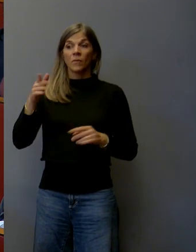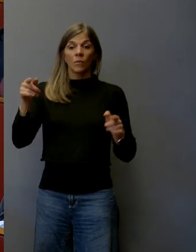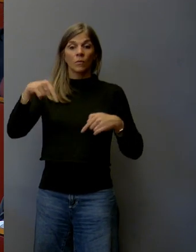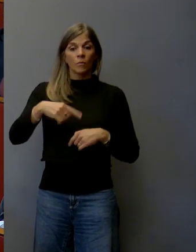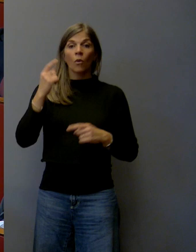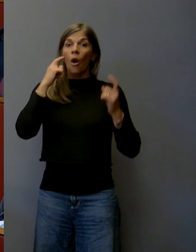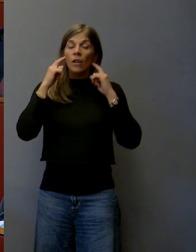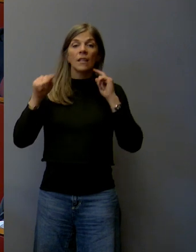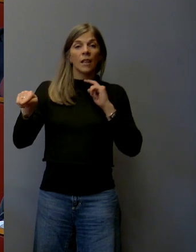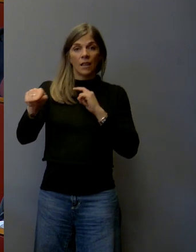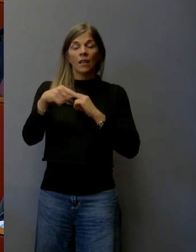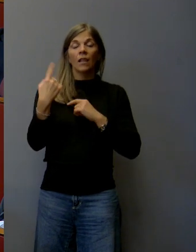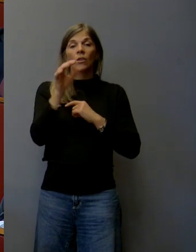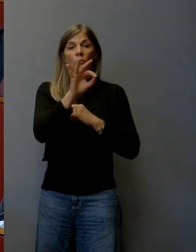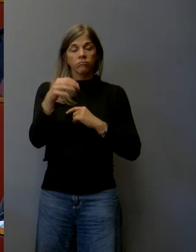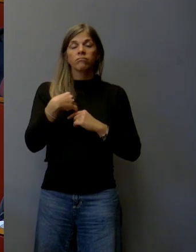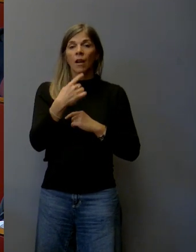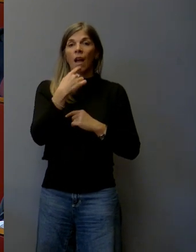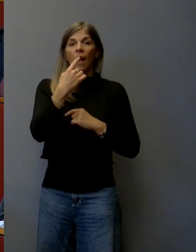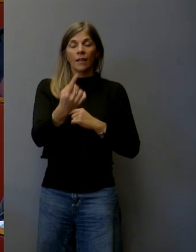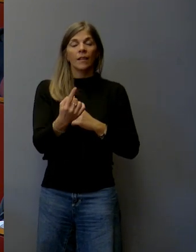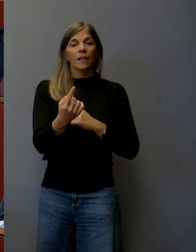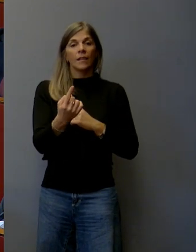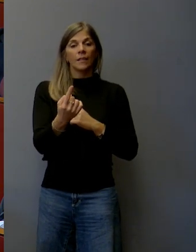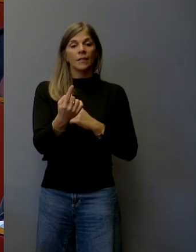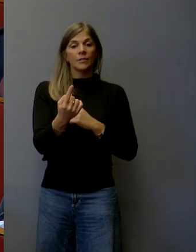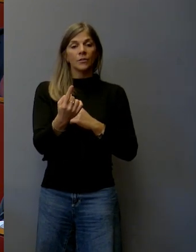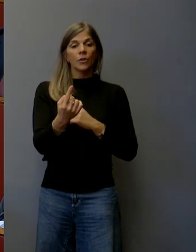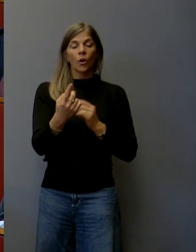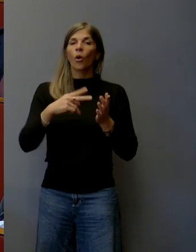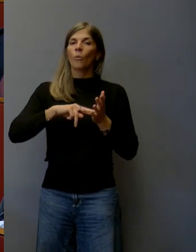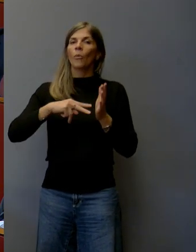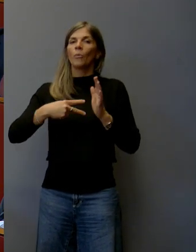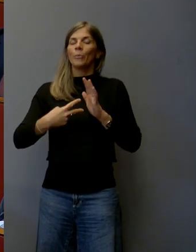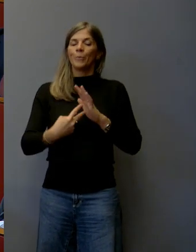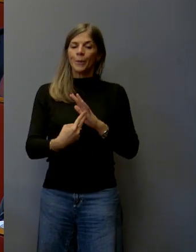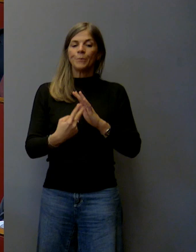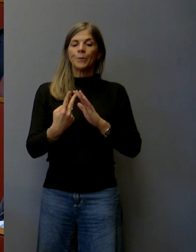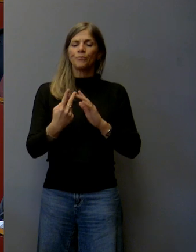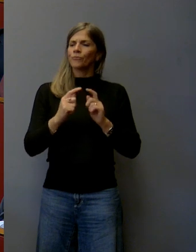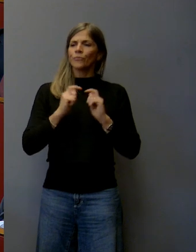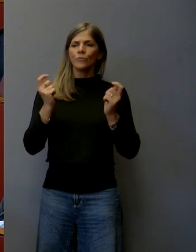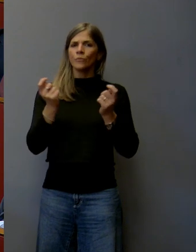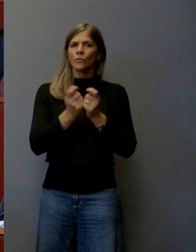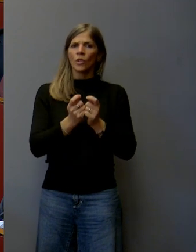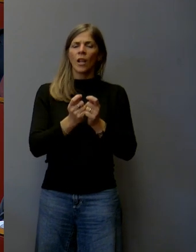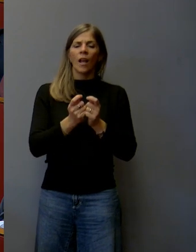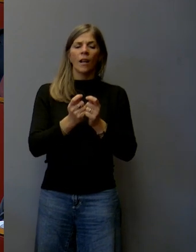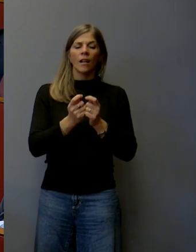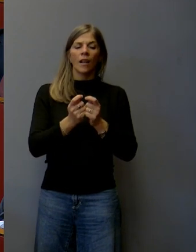hanno portato All'attenzione il problema della tutela dei cimiteri nei